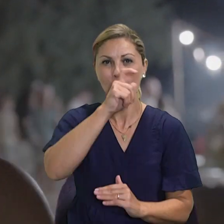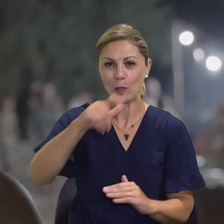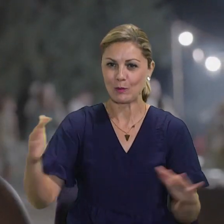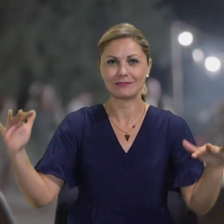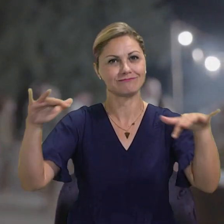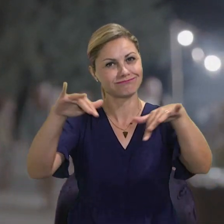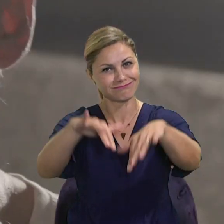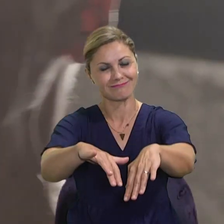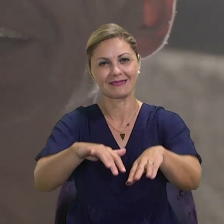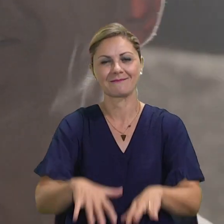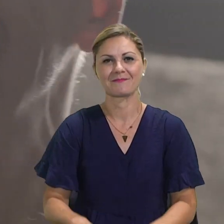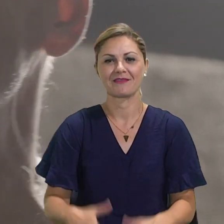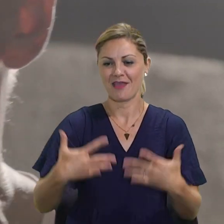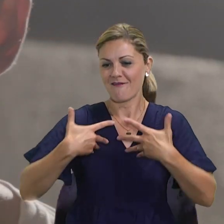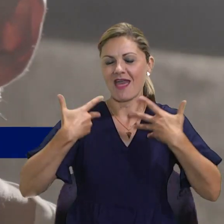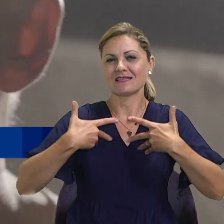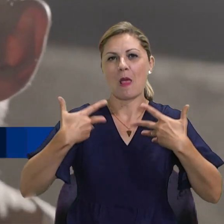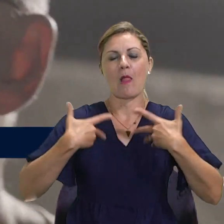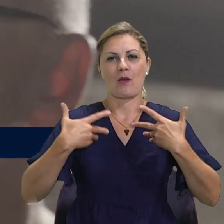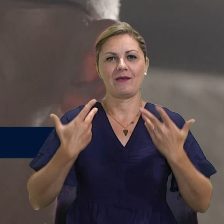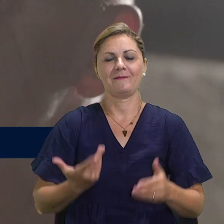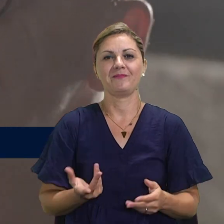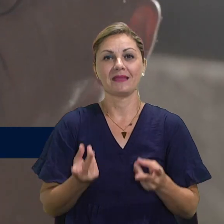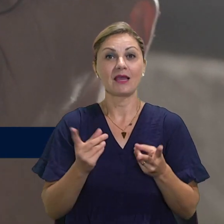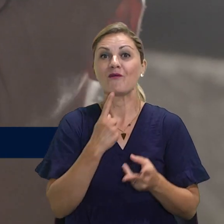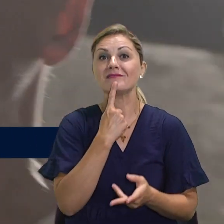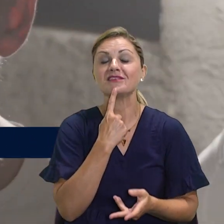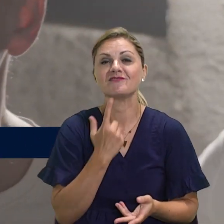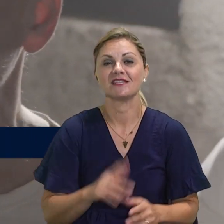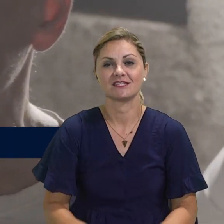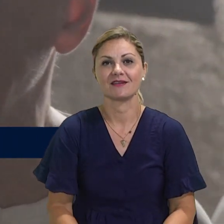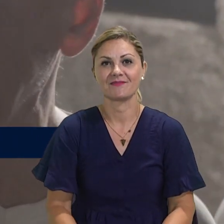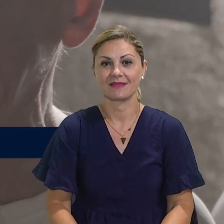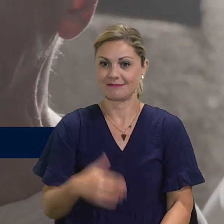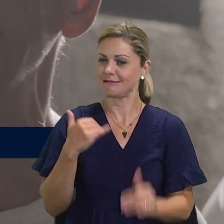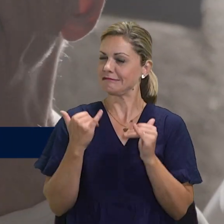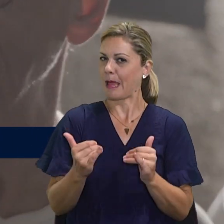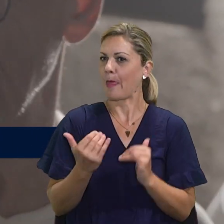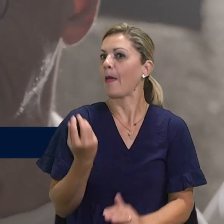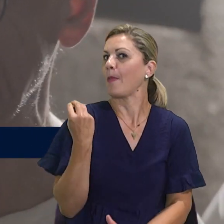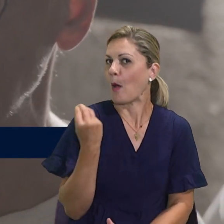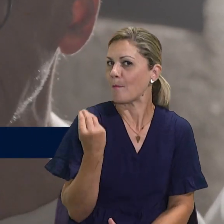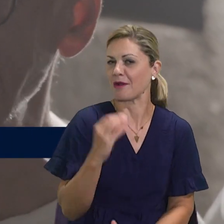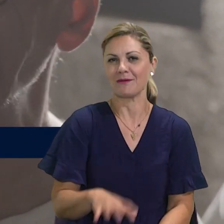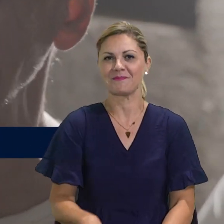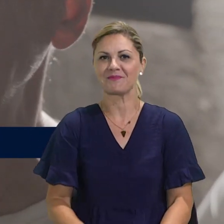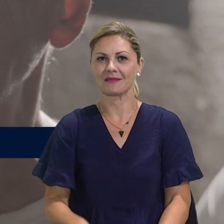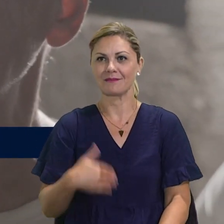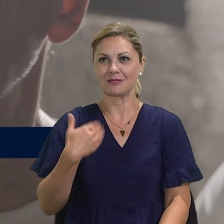ljudi imaju gdje okupiti. Vidimo da ste u veselom raspoloženju, kako vam se čini fešta? Za sad je